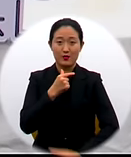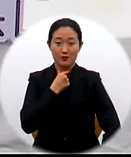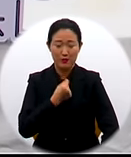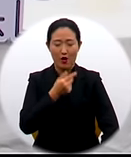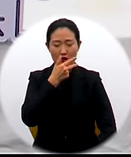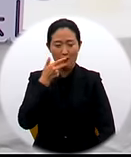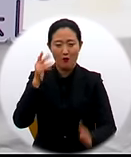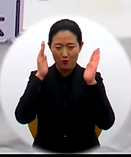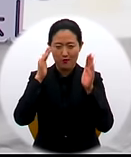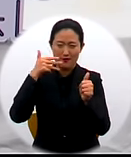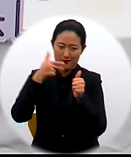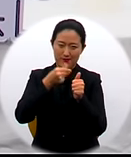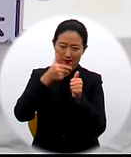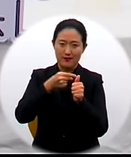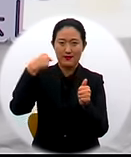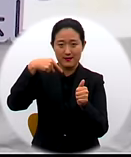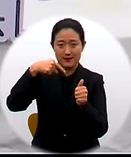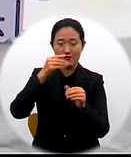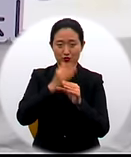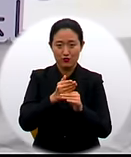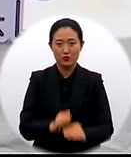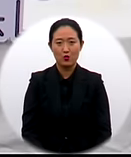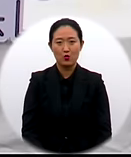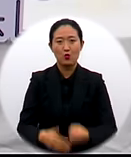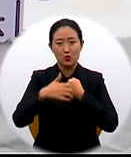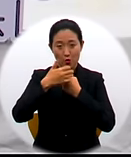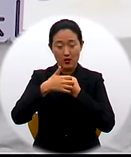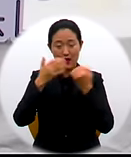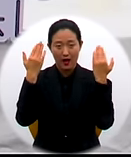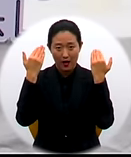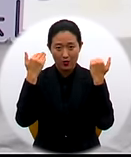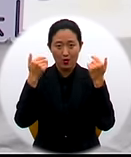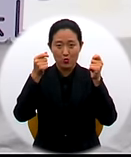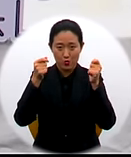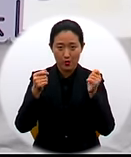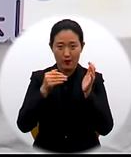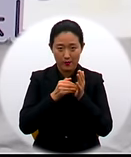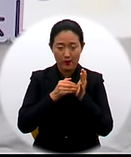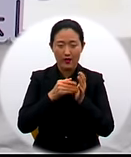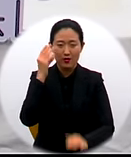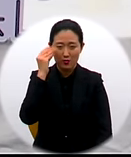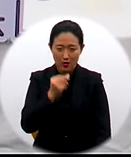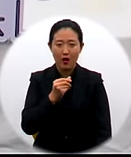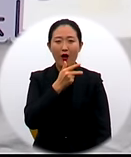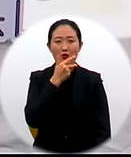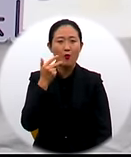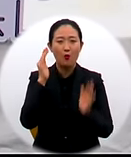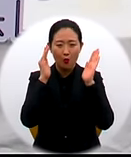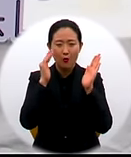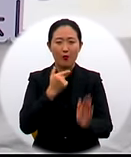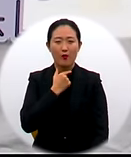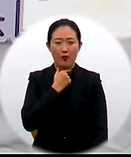압박하고 있기는 합니다만 제가 이 아이가 초등학교 졸업하기 전까지 익숙하게 영어를 사용했으면 하는